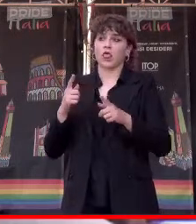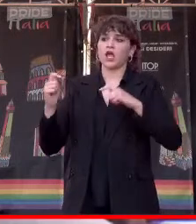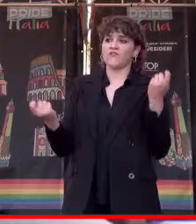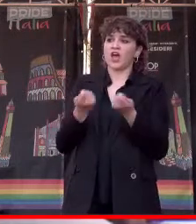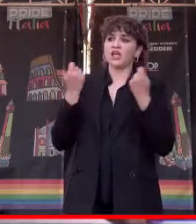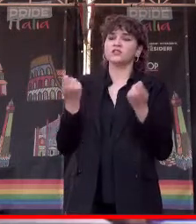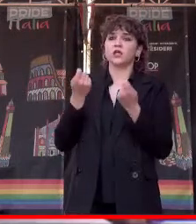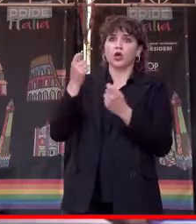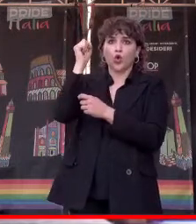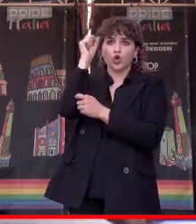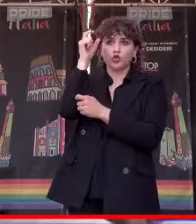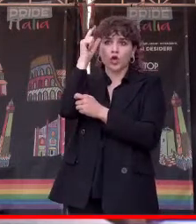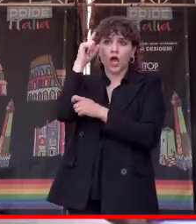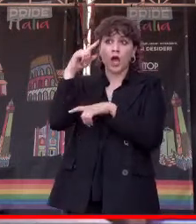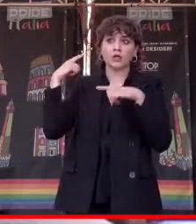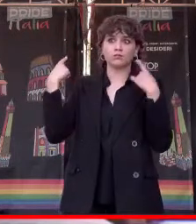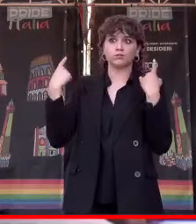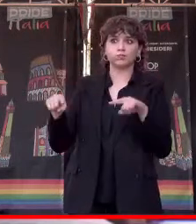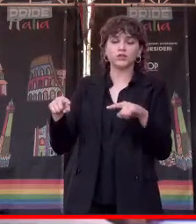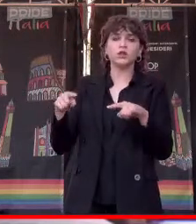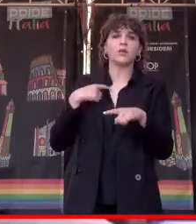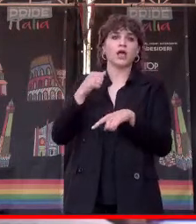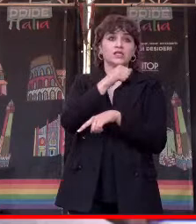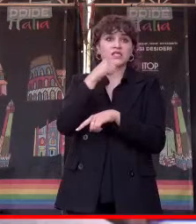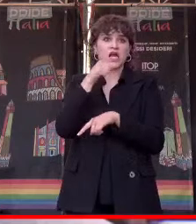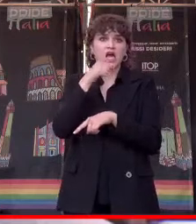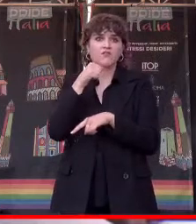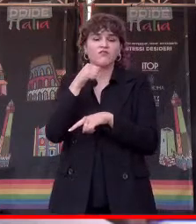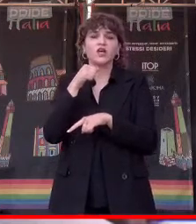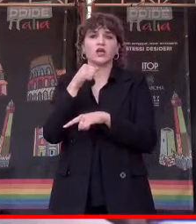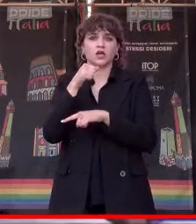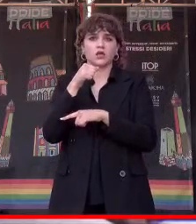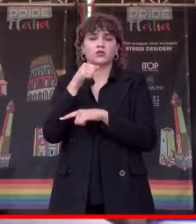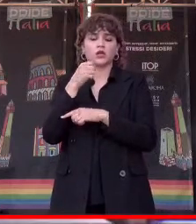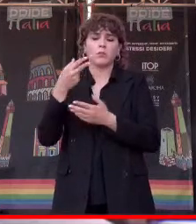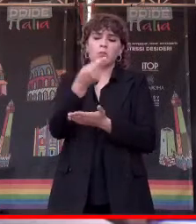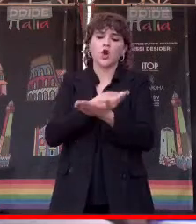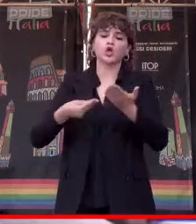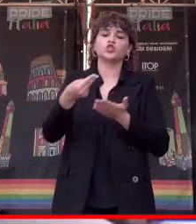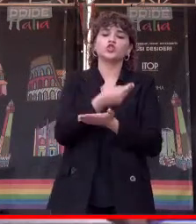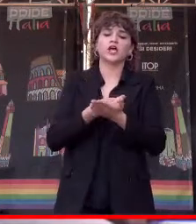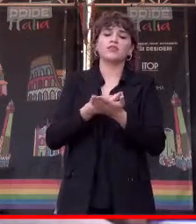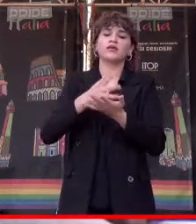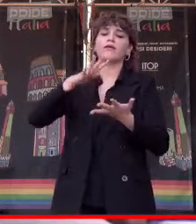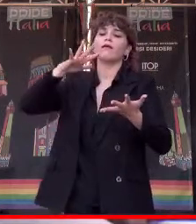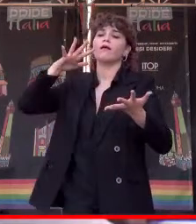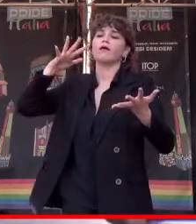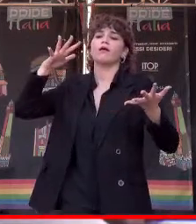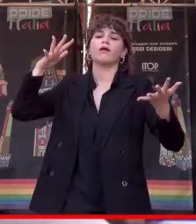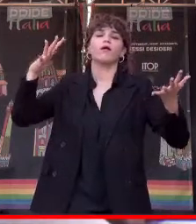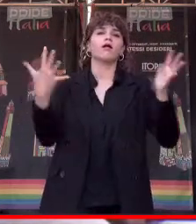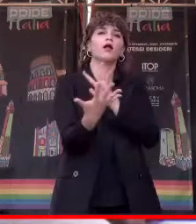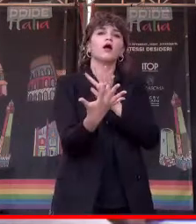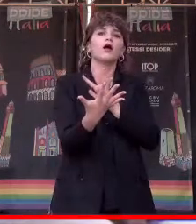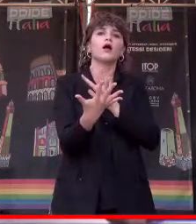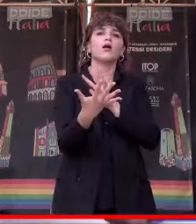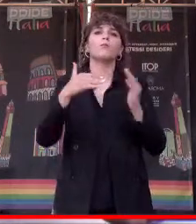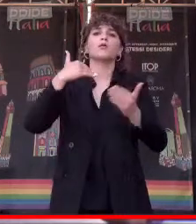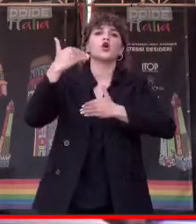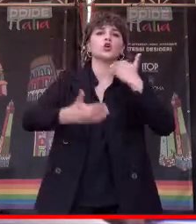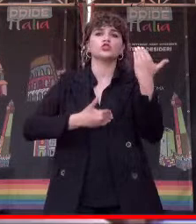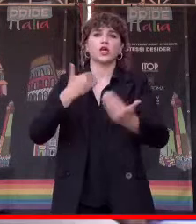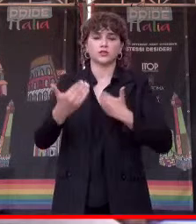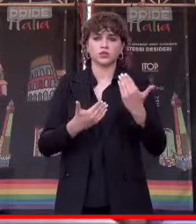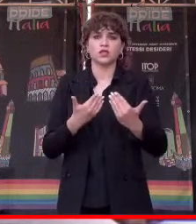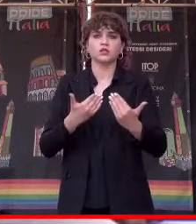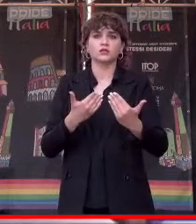necessità contingente, i nostri progetti devono diventare processi. È proprio questo che ci ha portato a realizzare le PU. Non rinneghiamo